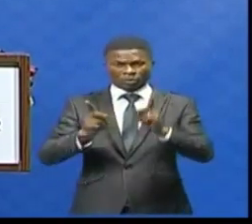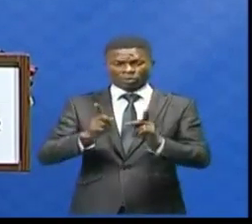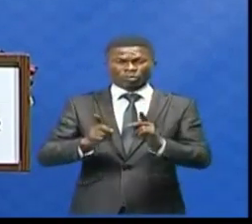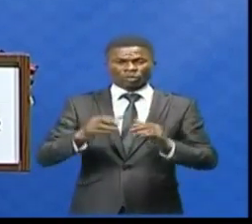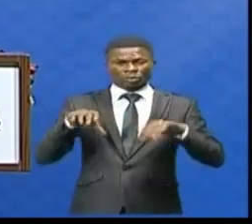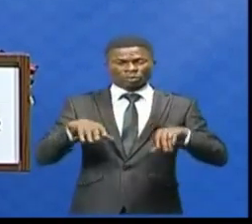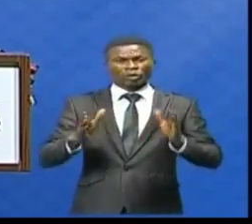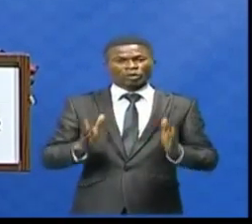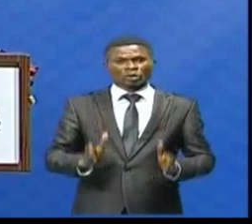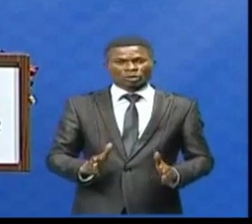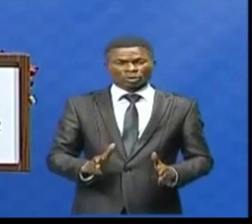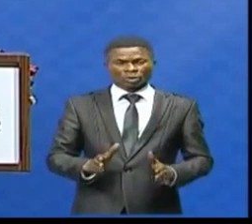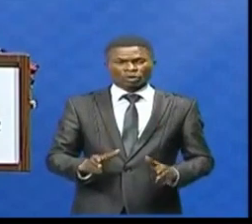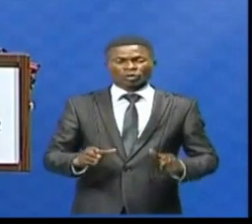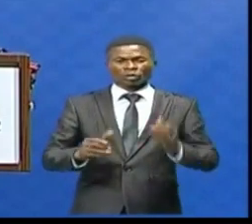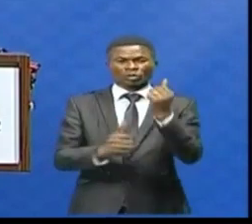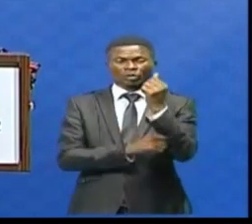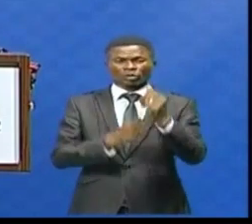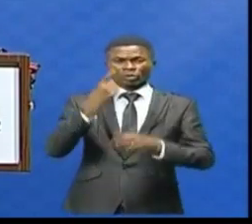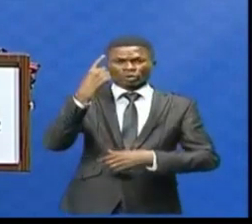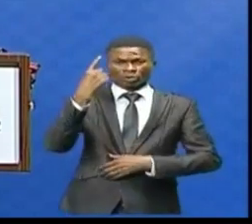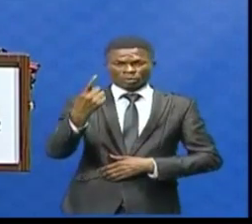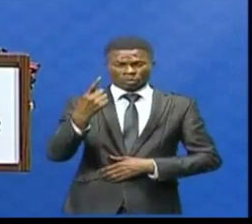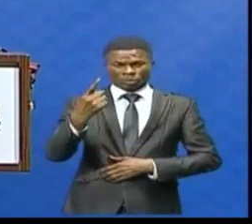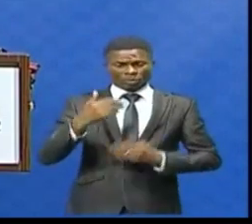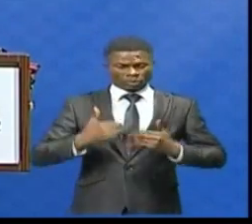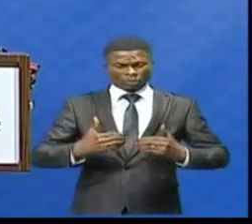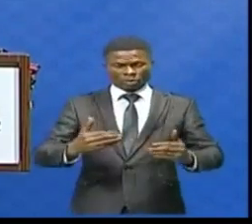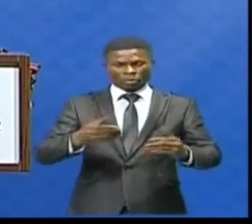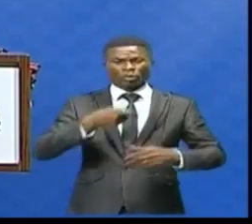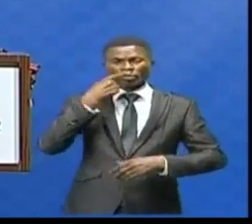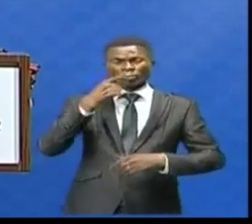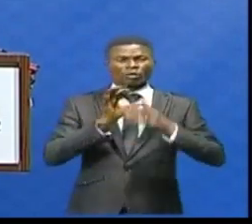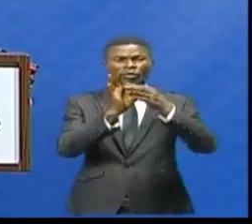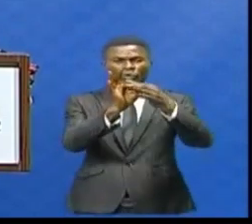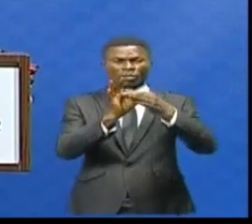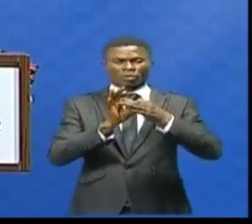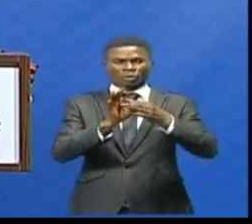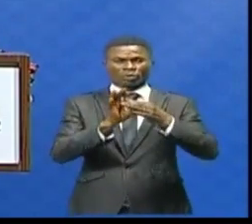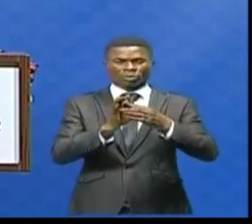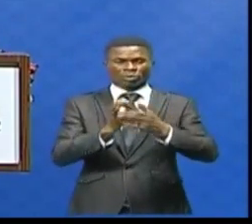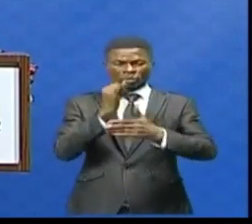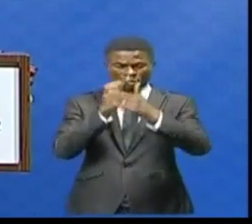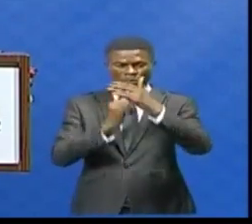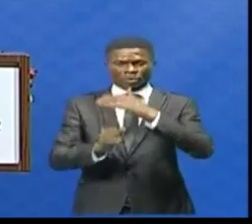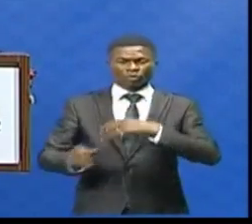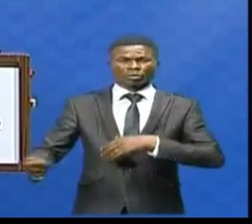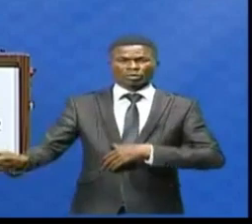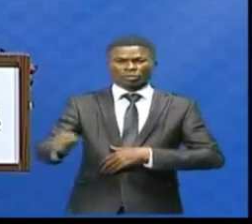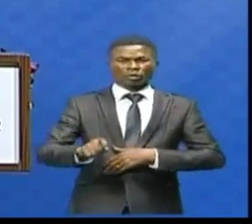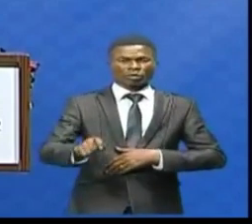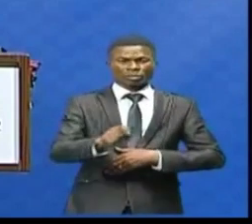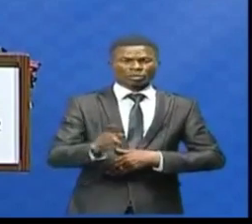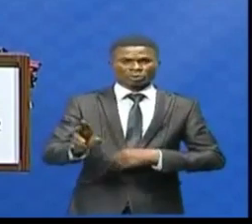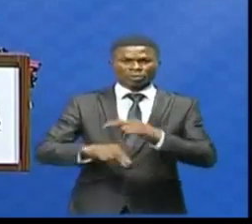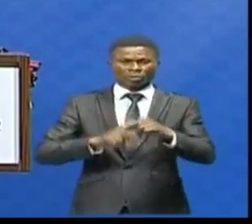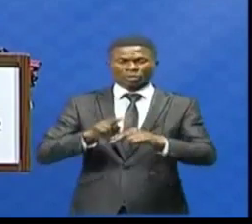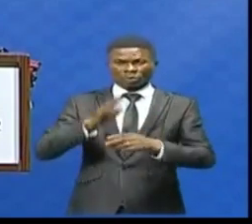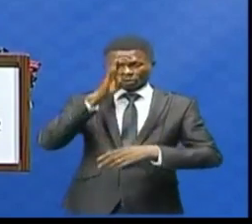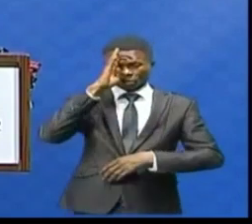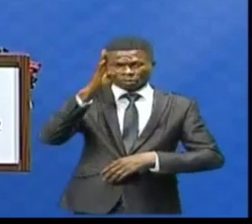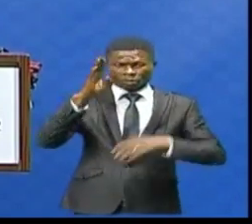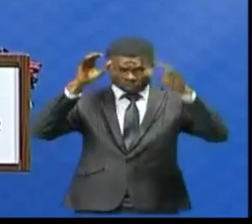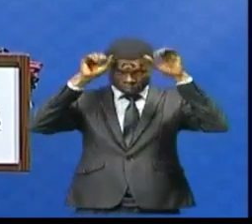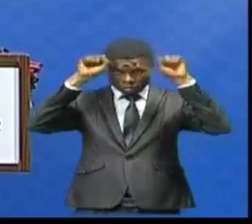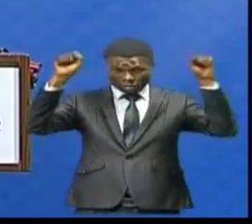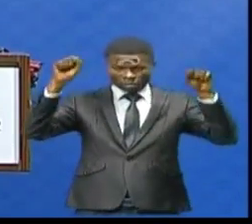peuple congolais comme un seul homme ne cesse d'exprimer son attachement à l'intégrité du territoire national et sa fidélité au